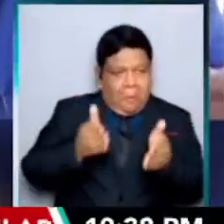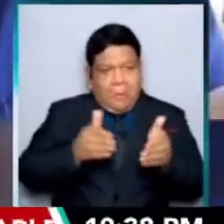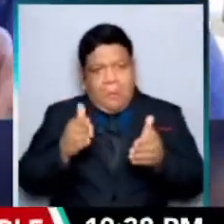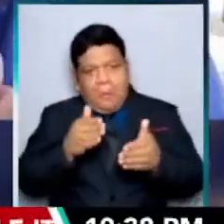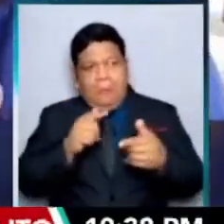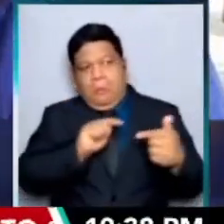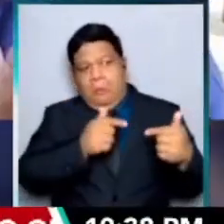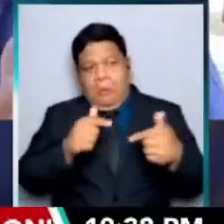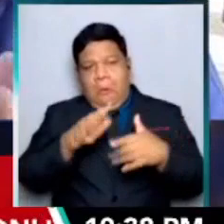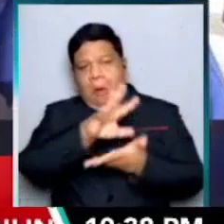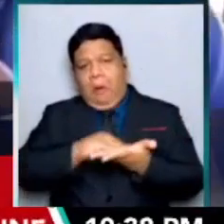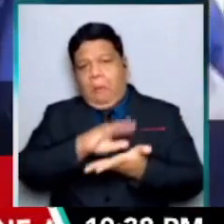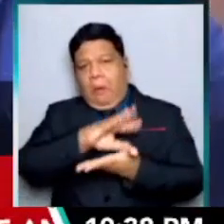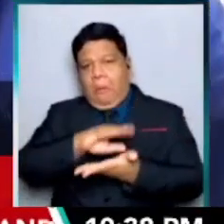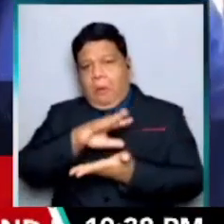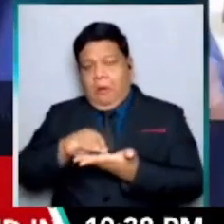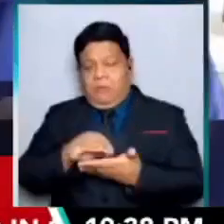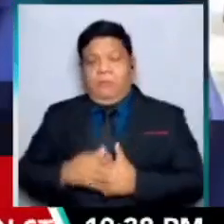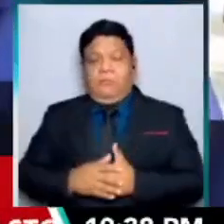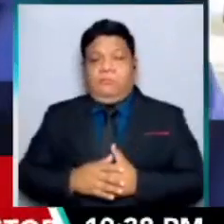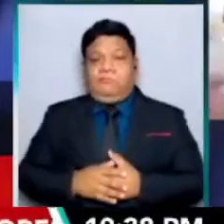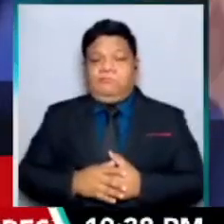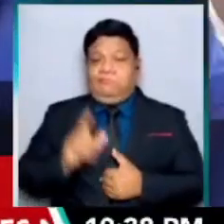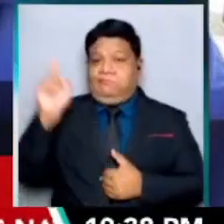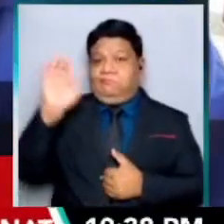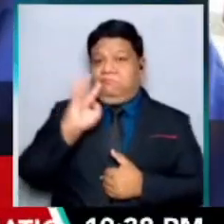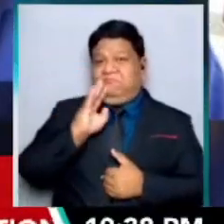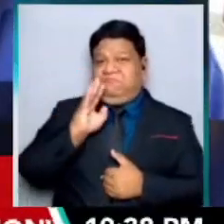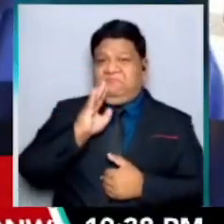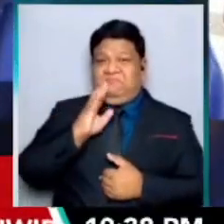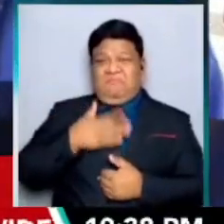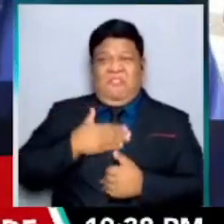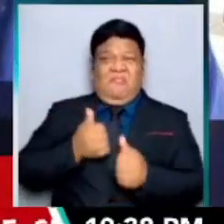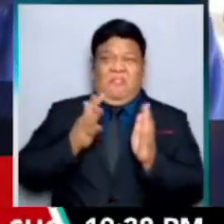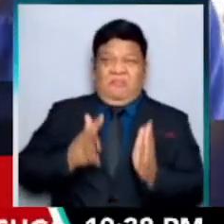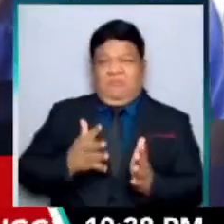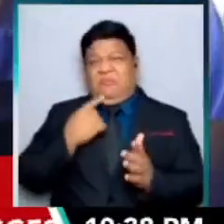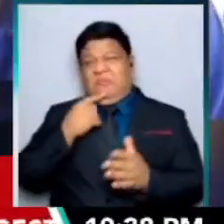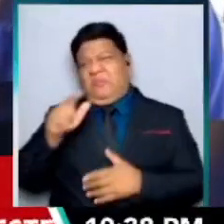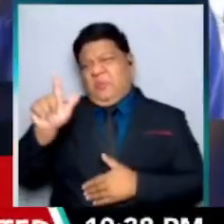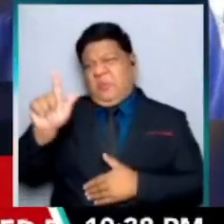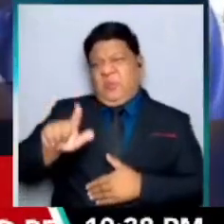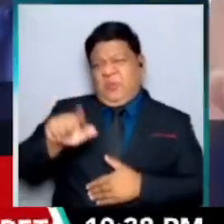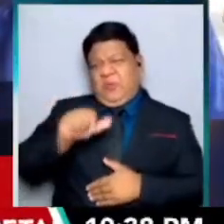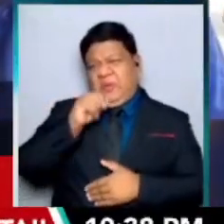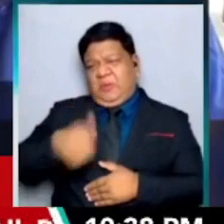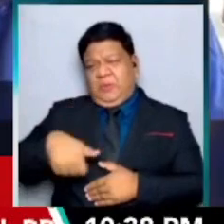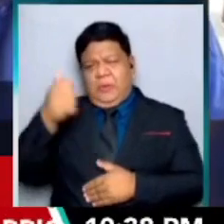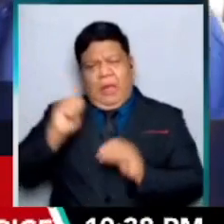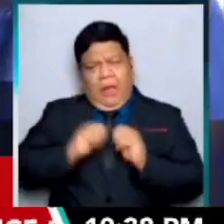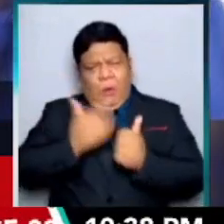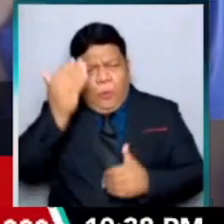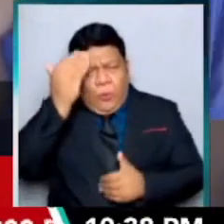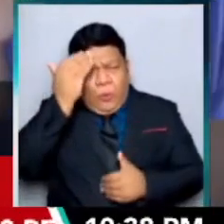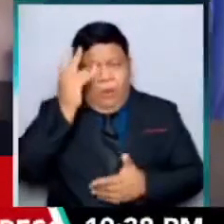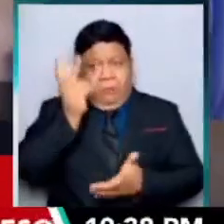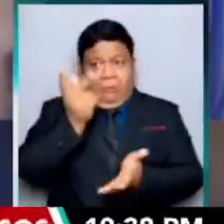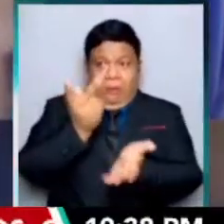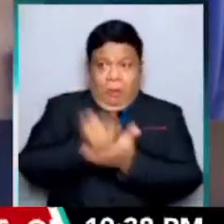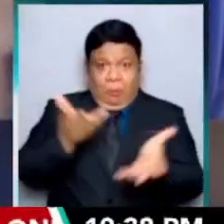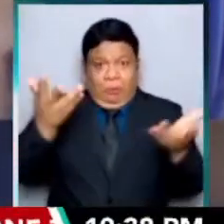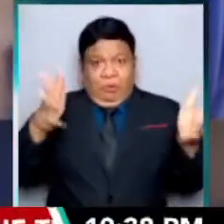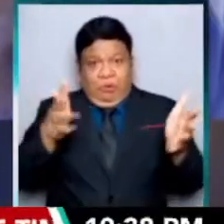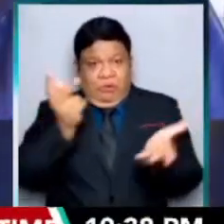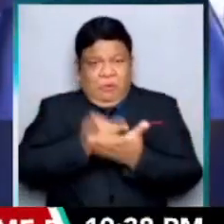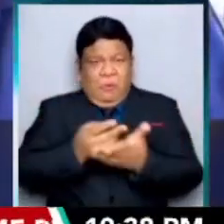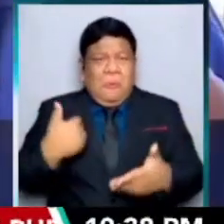Sasabihin ng followers ko, ay hindi ka naman mananalo, ay mababa ka naman. Mm-mm. Paano mo malalaman? Ay talo na. Mm-mm. Wala pang May 9 eh.